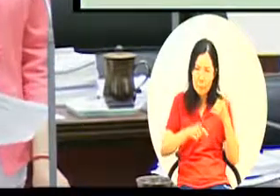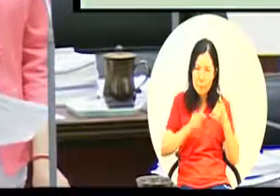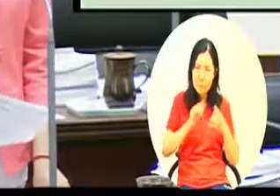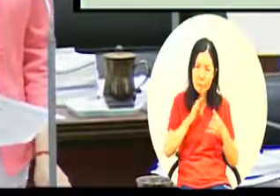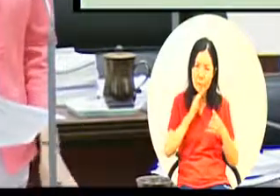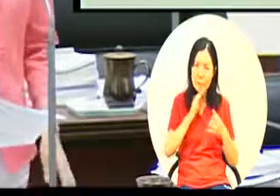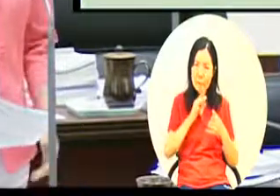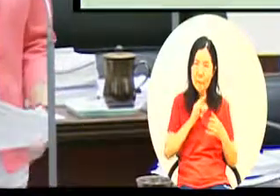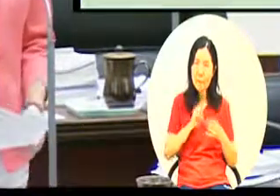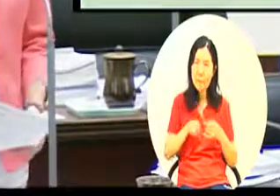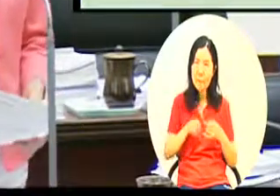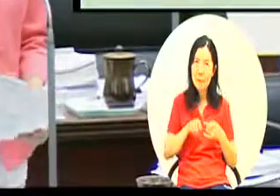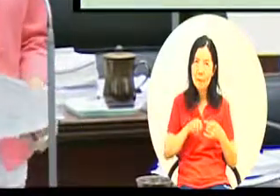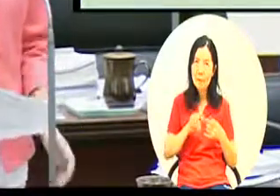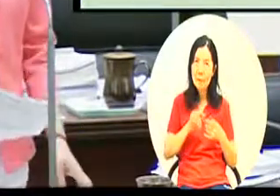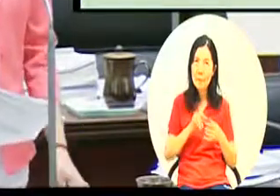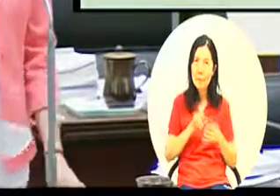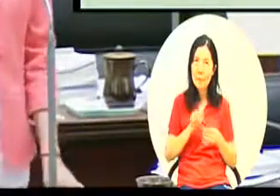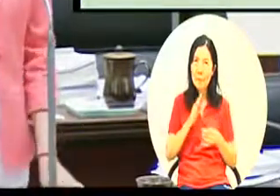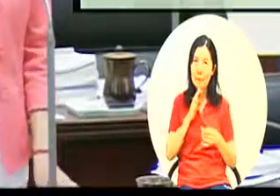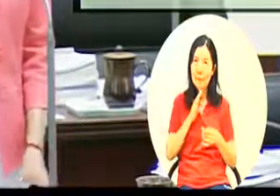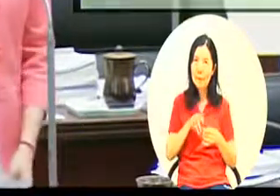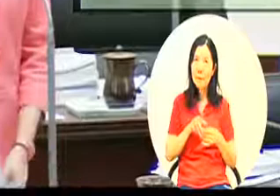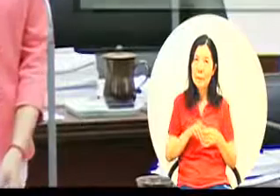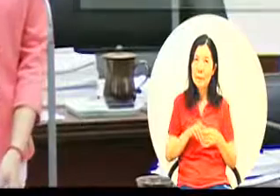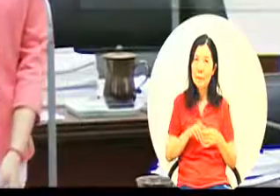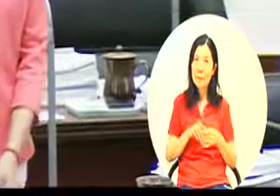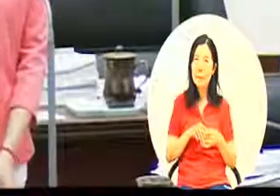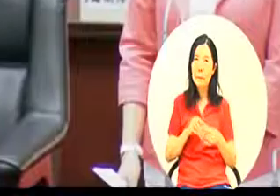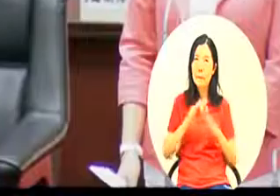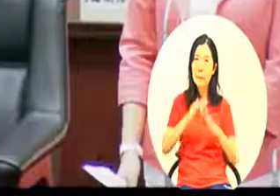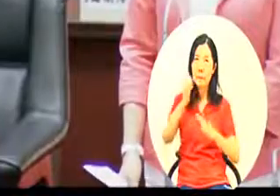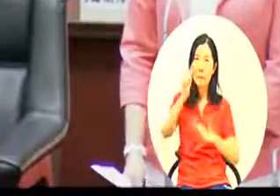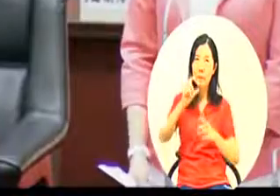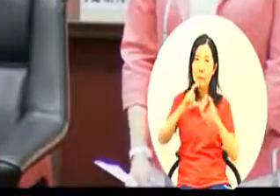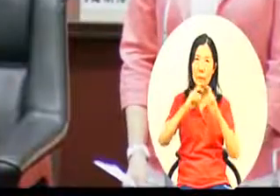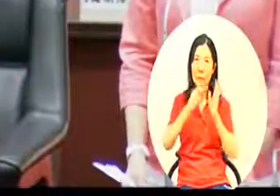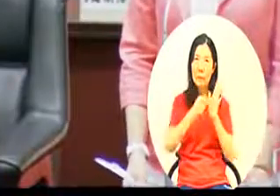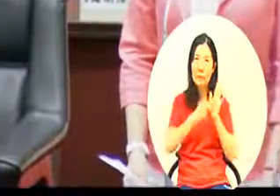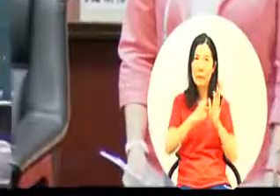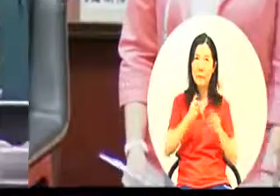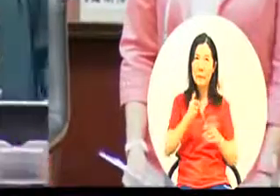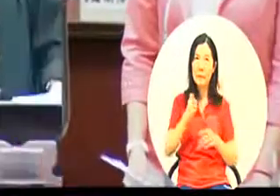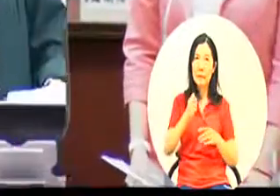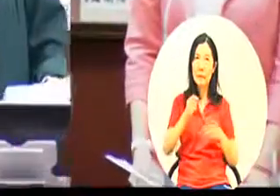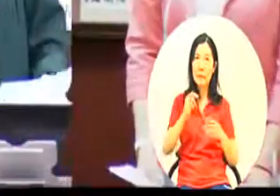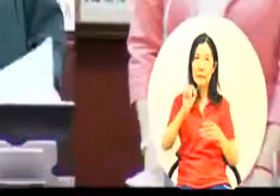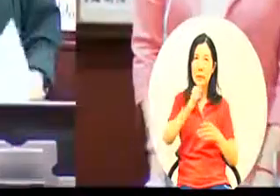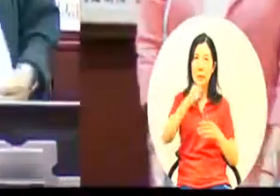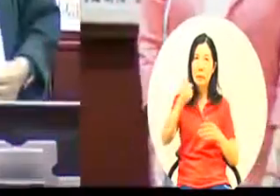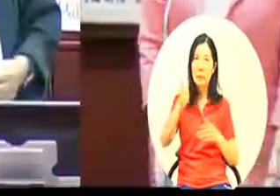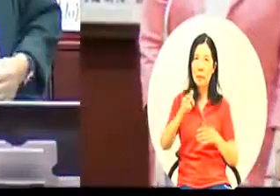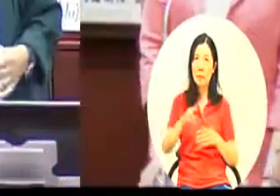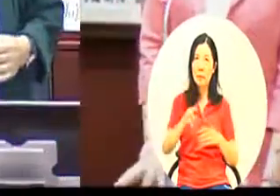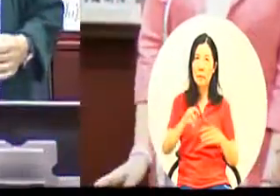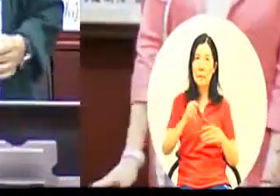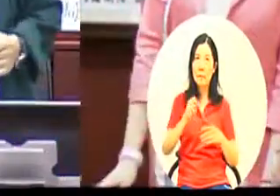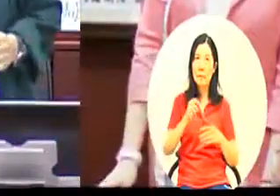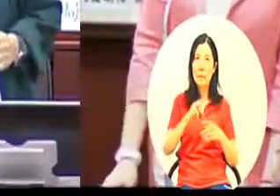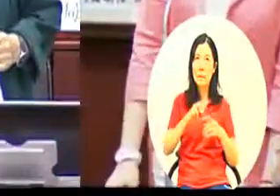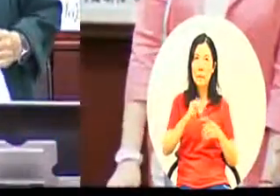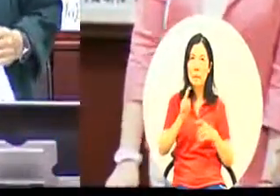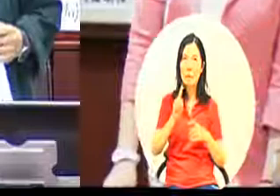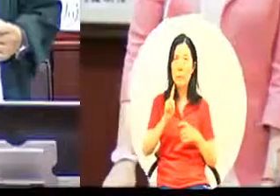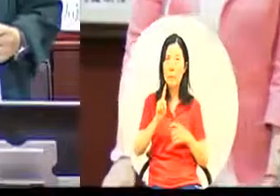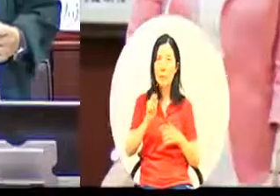报复专线。市长，请回答。 请市长回答。 谢谢议长，谢谢李议员。